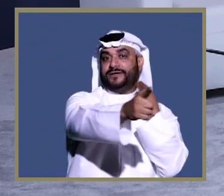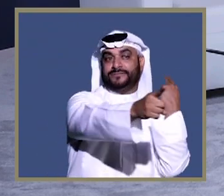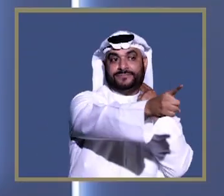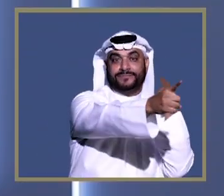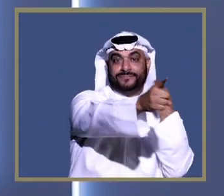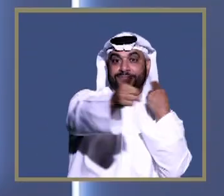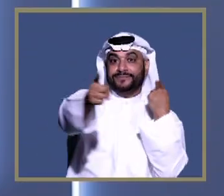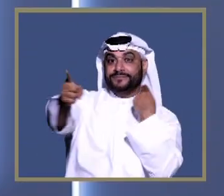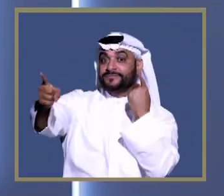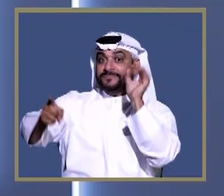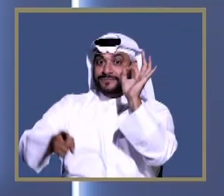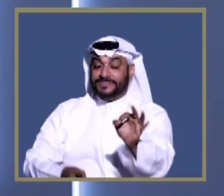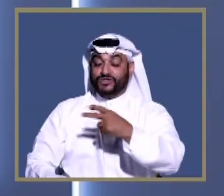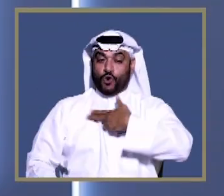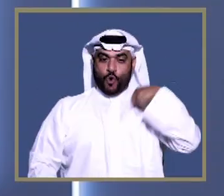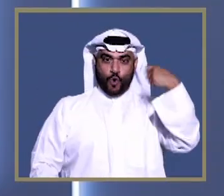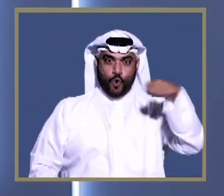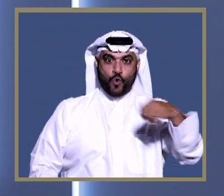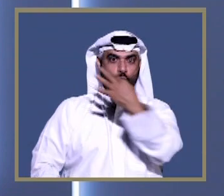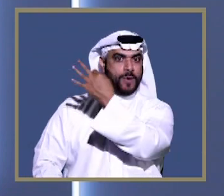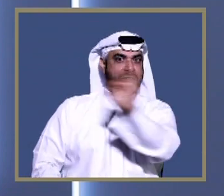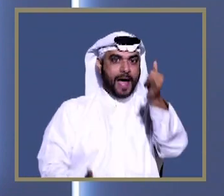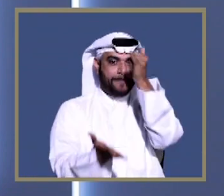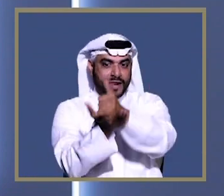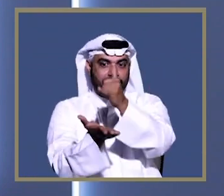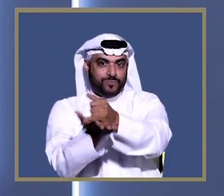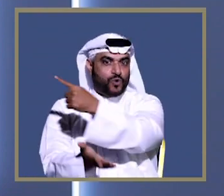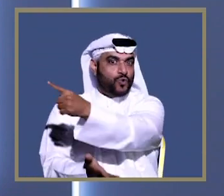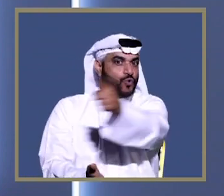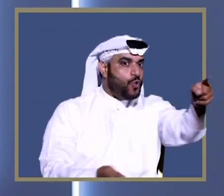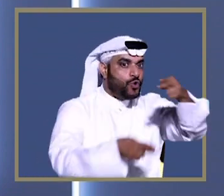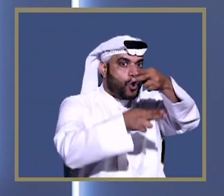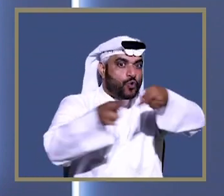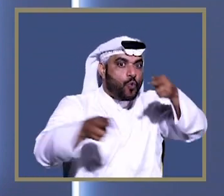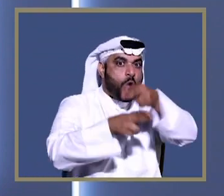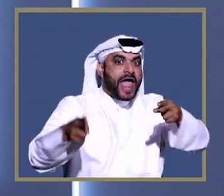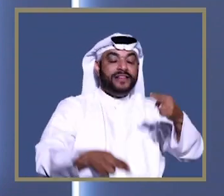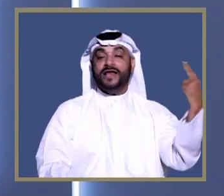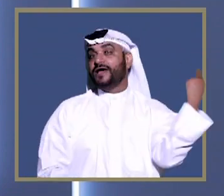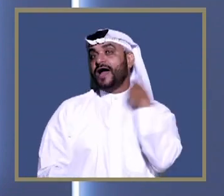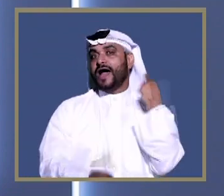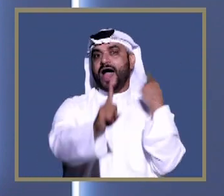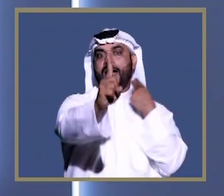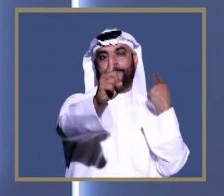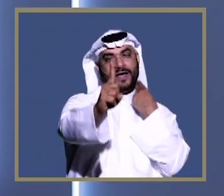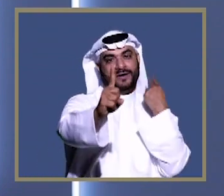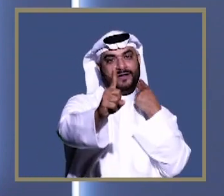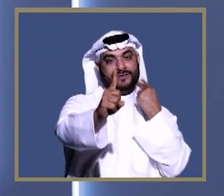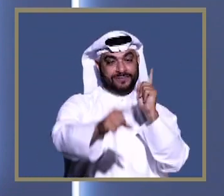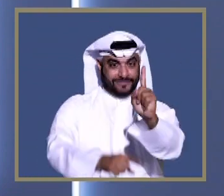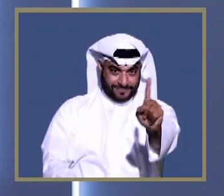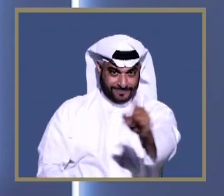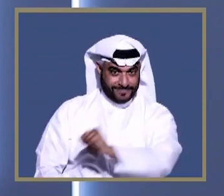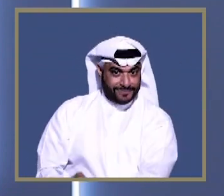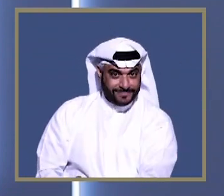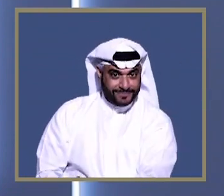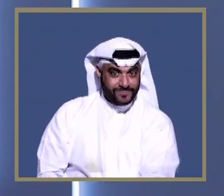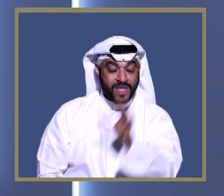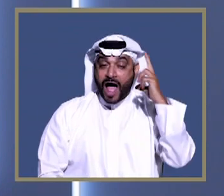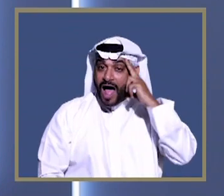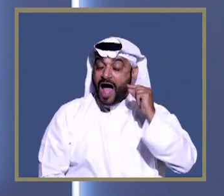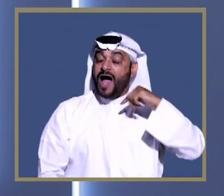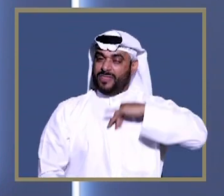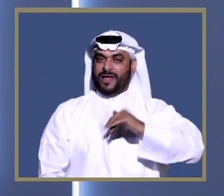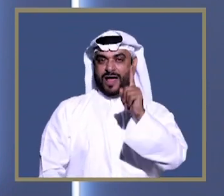أمينة. مؤسسات الدولة وكل مسؤول لازم يعلم بأن الكويت لازم تكون بيد أمينة.